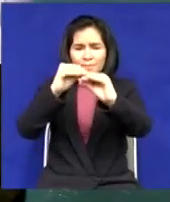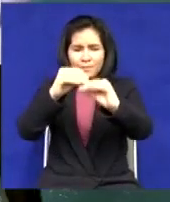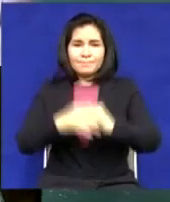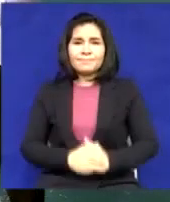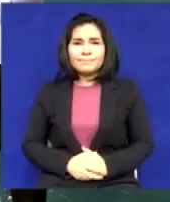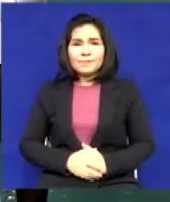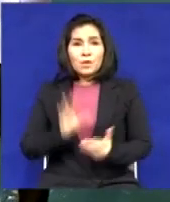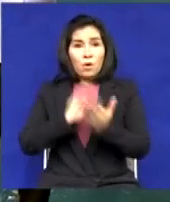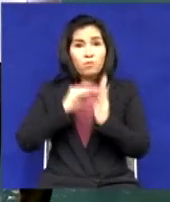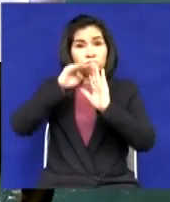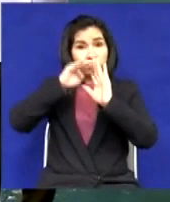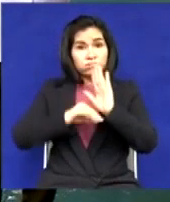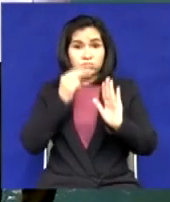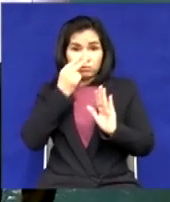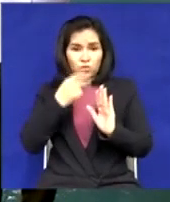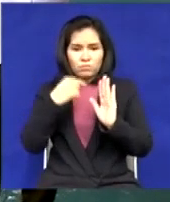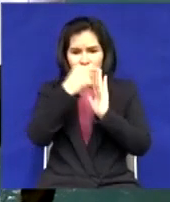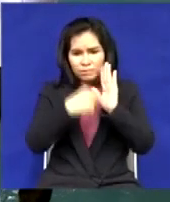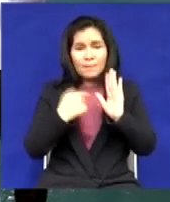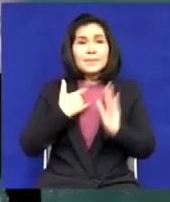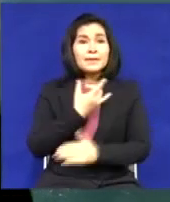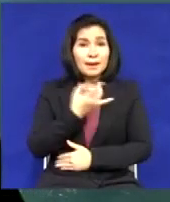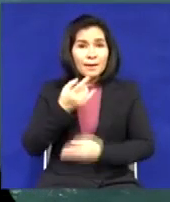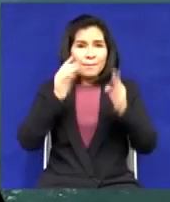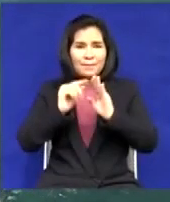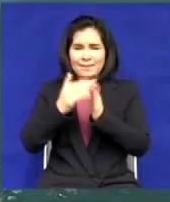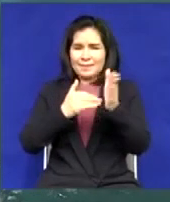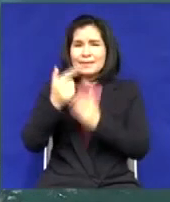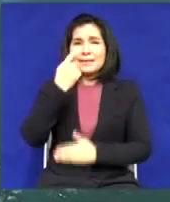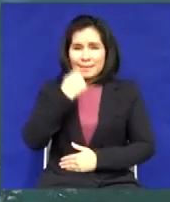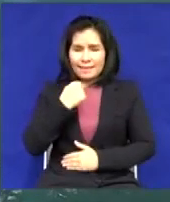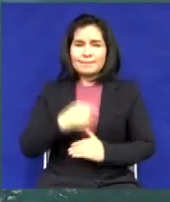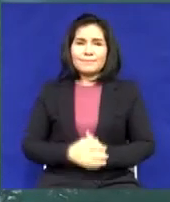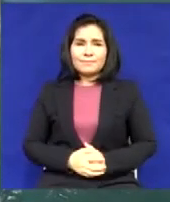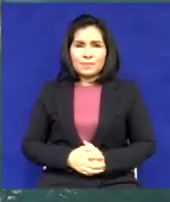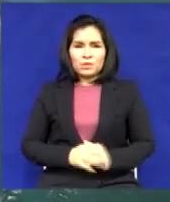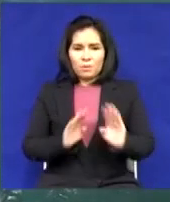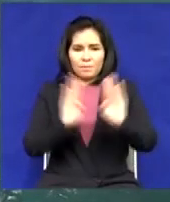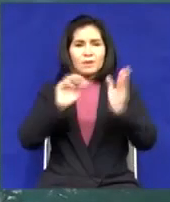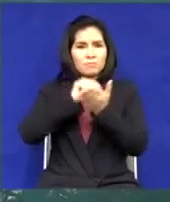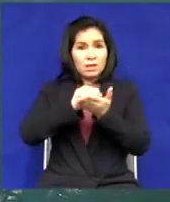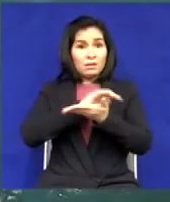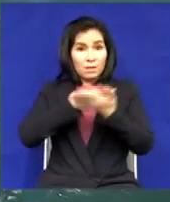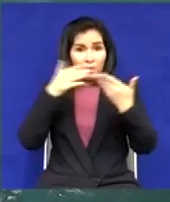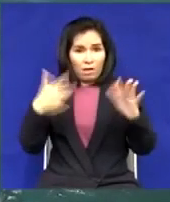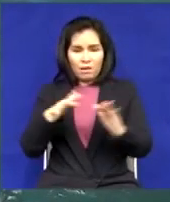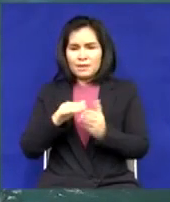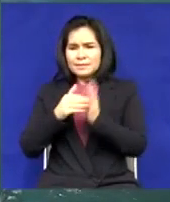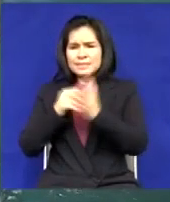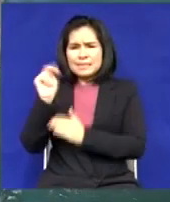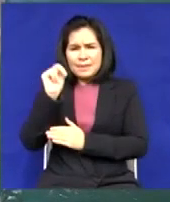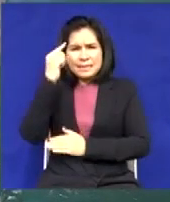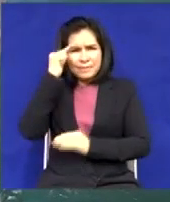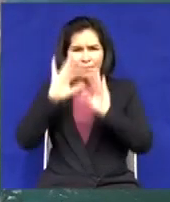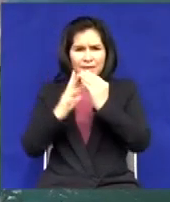นะครับว่าแต่ละพื้นที่มีอะไรบ้างสีแดงจะเป็นจุดที่เปิดบริการแล้วสีน้ำเงินนี่คาดว่าใน 1-2 สัปด